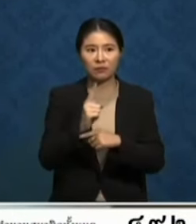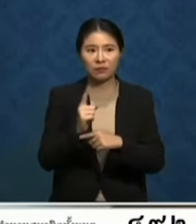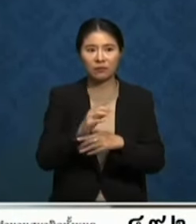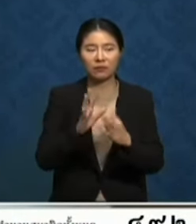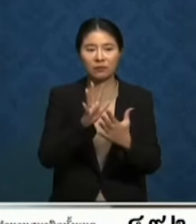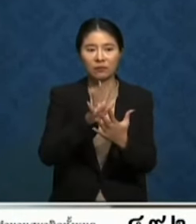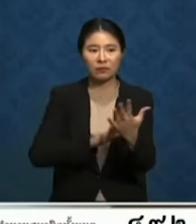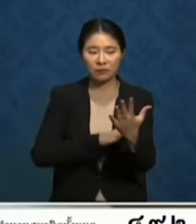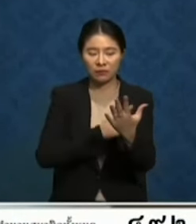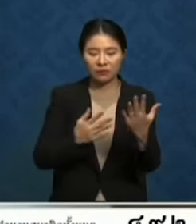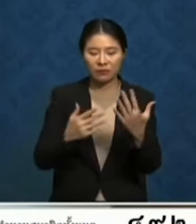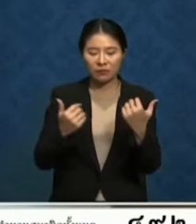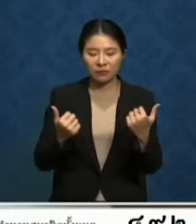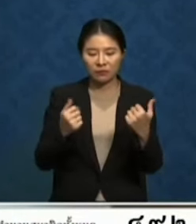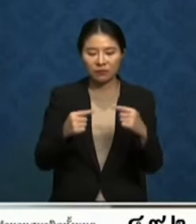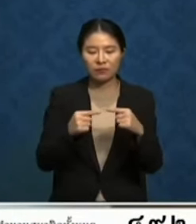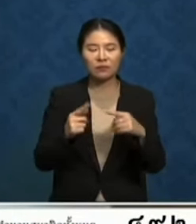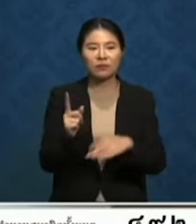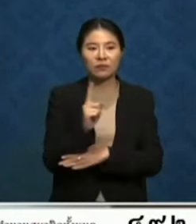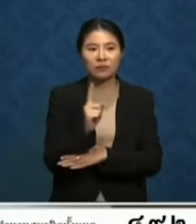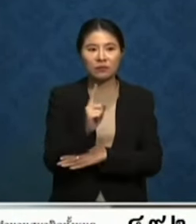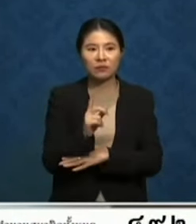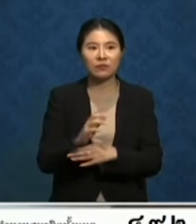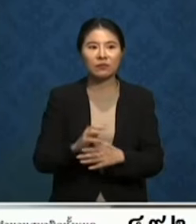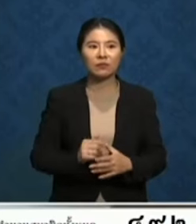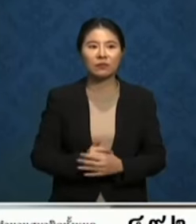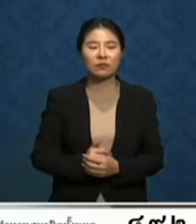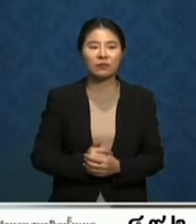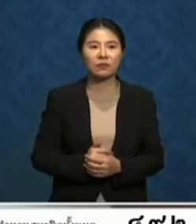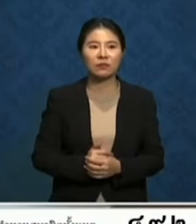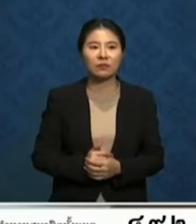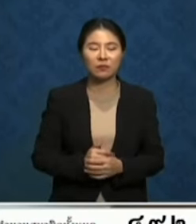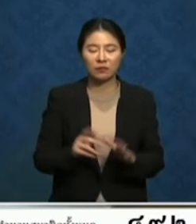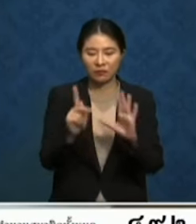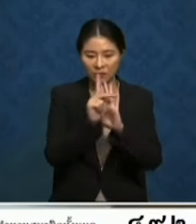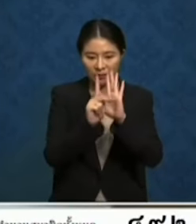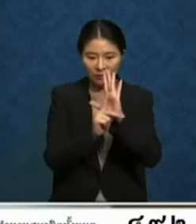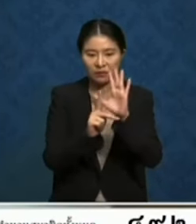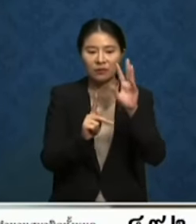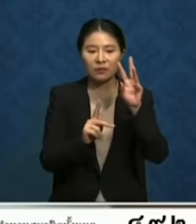ในร่างเนี่ยนะครับมีอยู่เพียง7